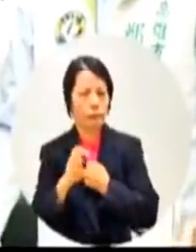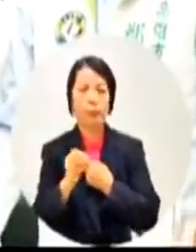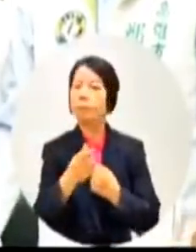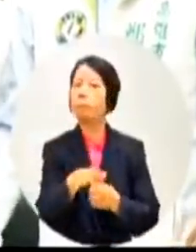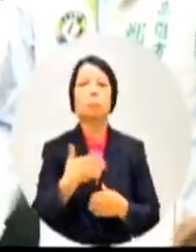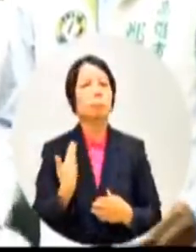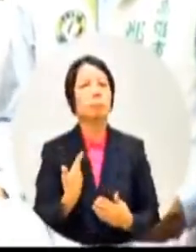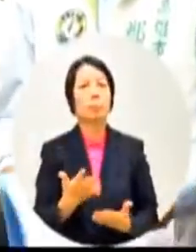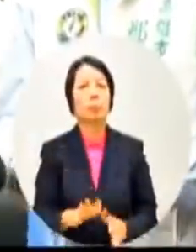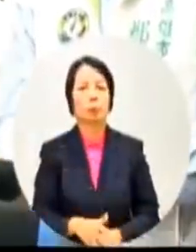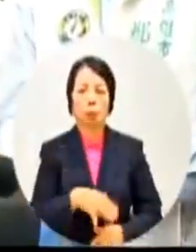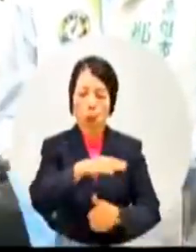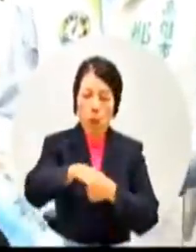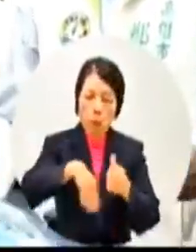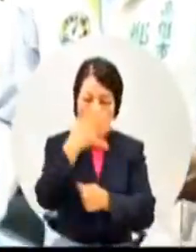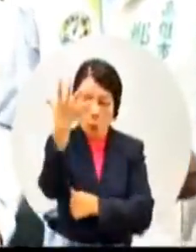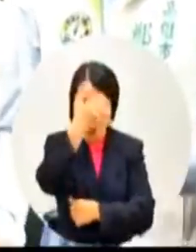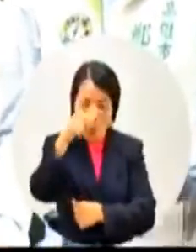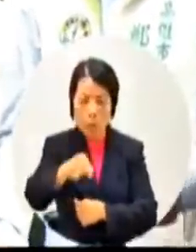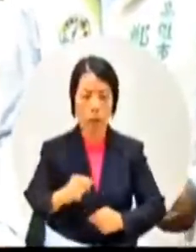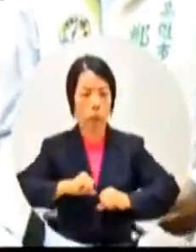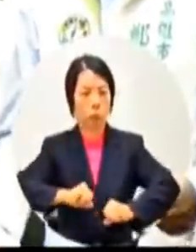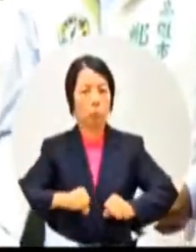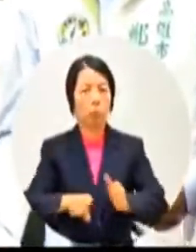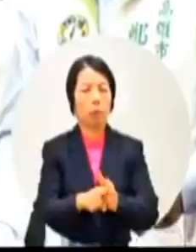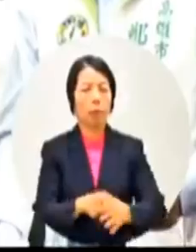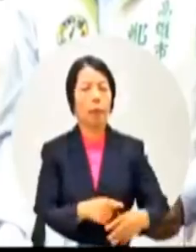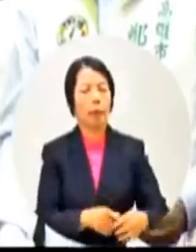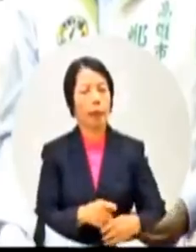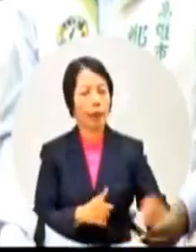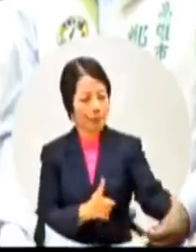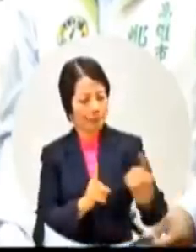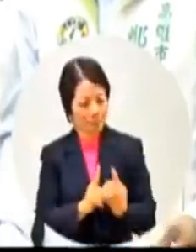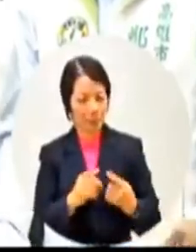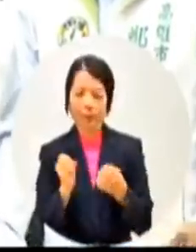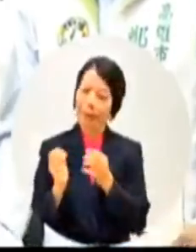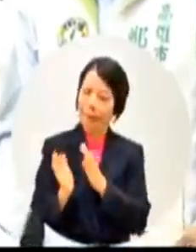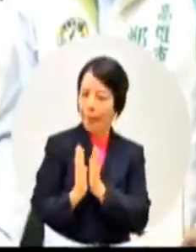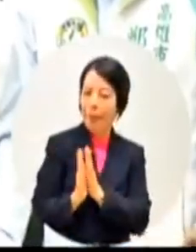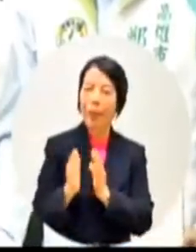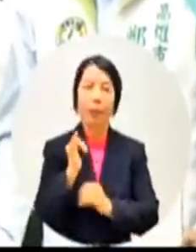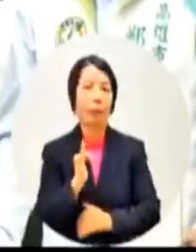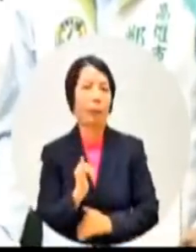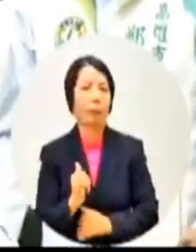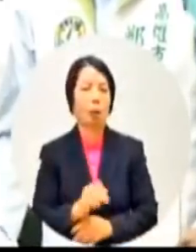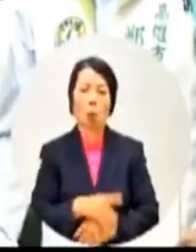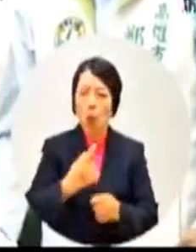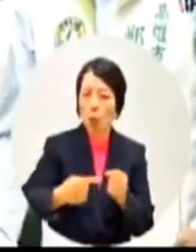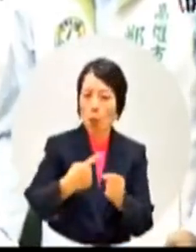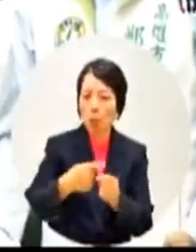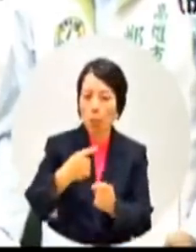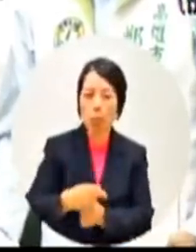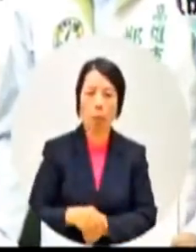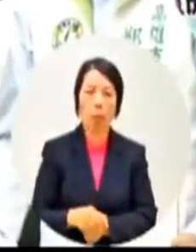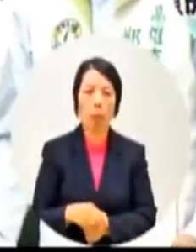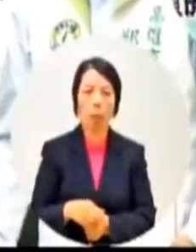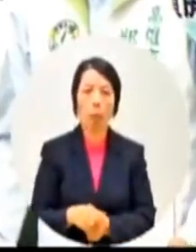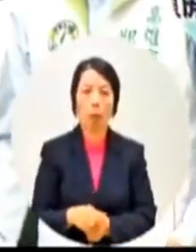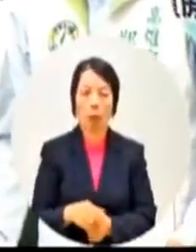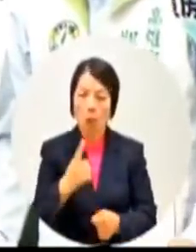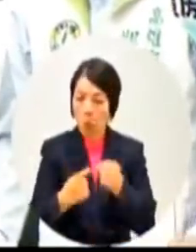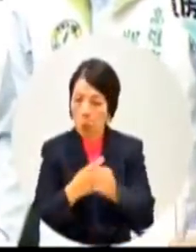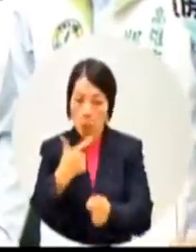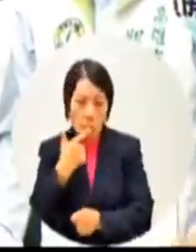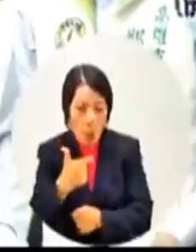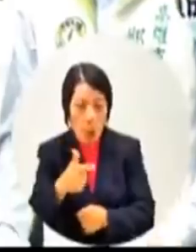康的时候有人来陪他聊聊天很好嘛，对不对？住了半年一年之后他会不会生重病？这个年轻人会不会